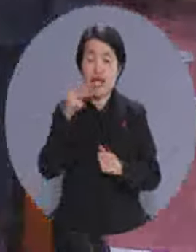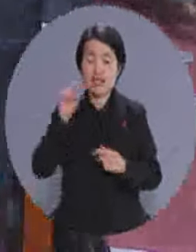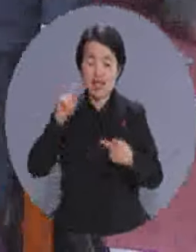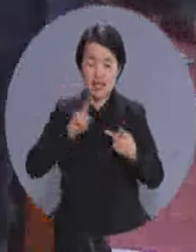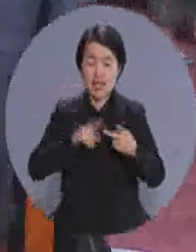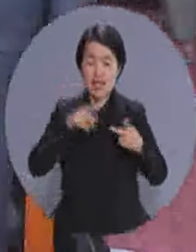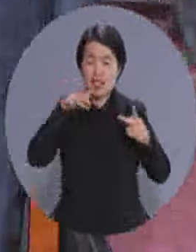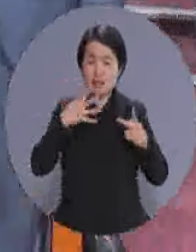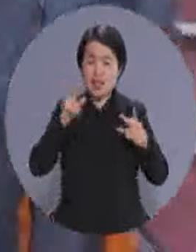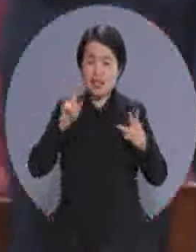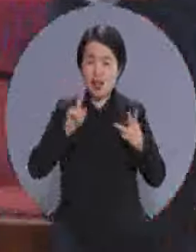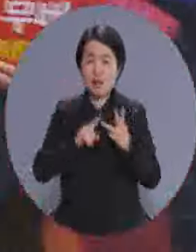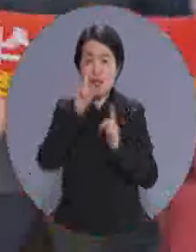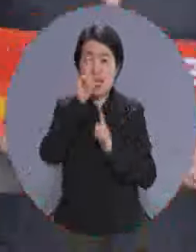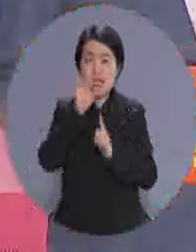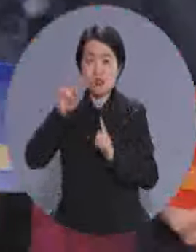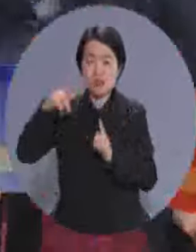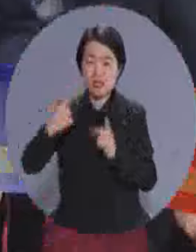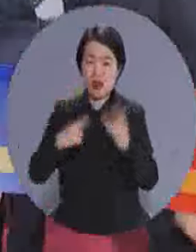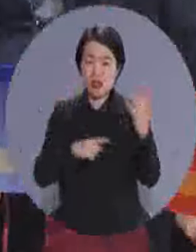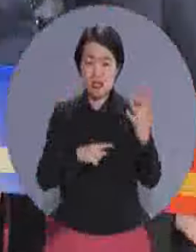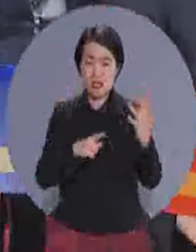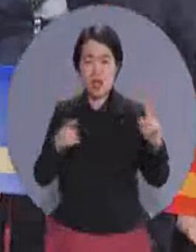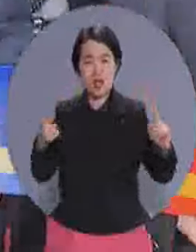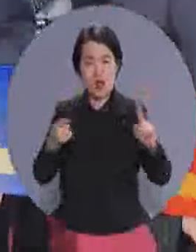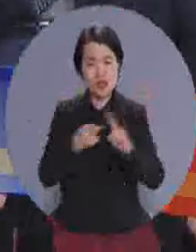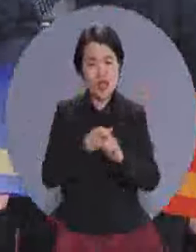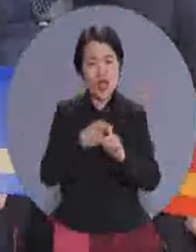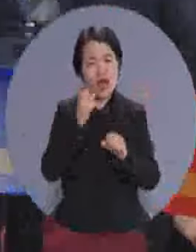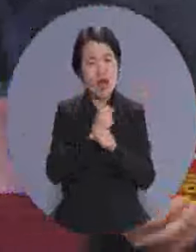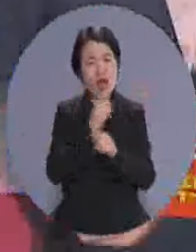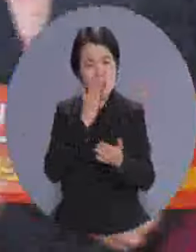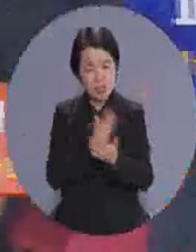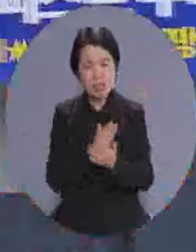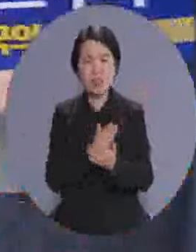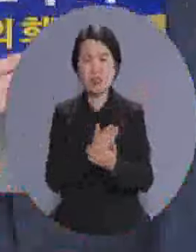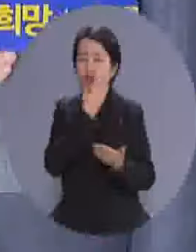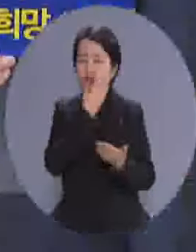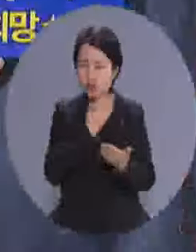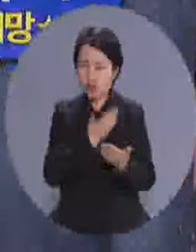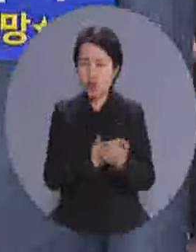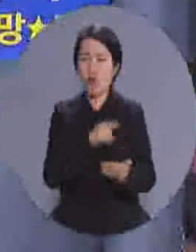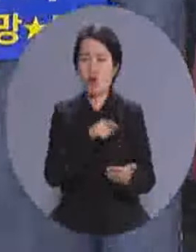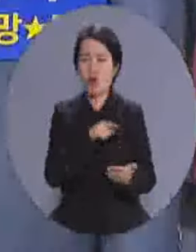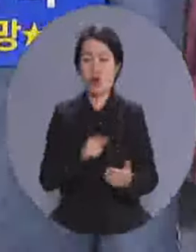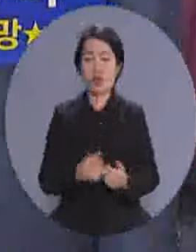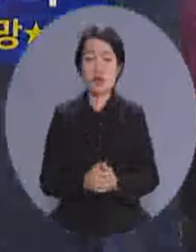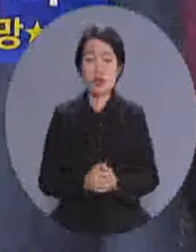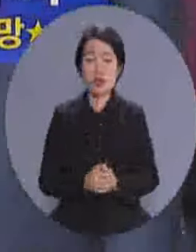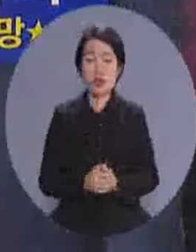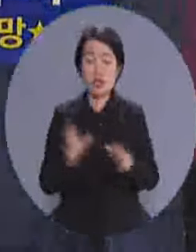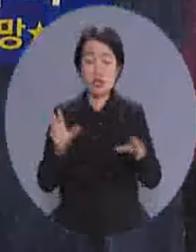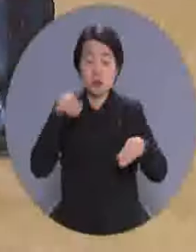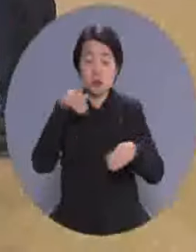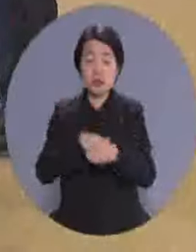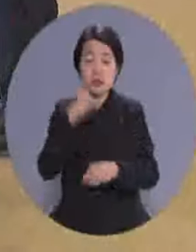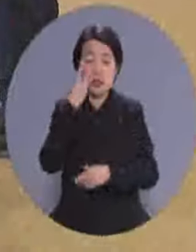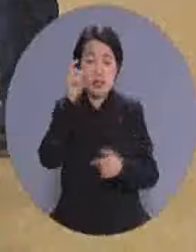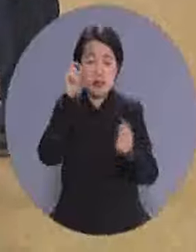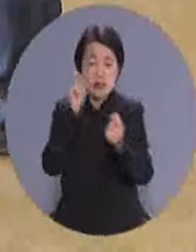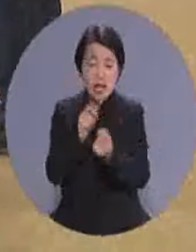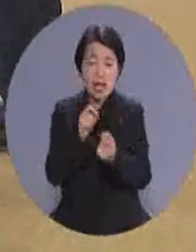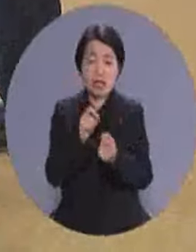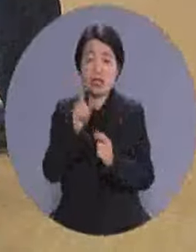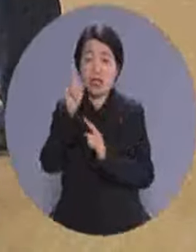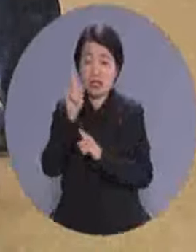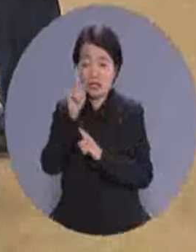근태섭, 이준석 등 이른바 제3지대와의 연대 가능성도 주요 변수입니다. 총선이 석 달도 안 남은 가운데